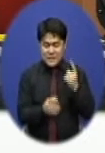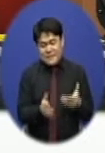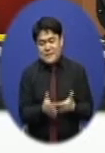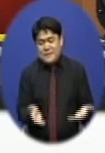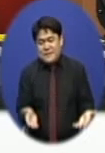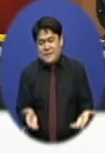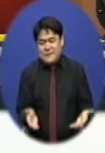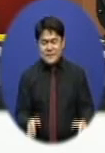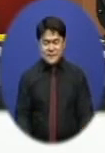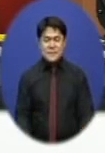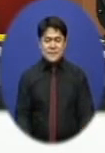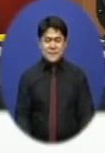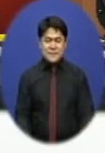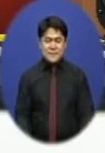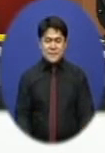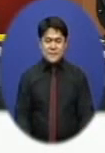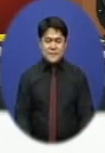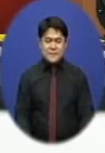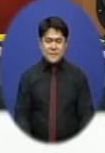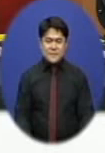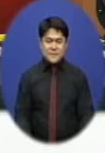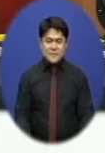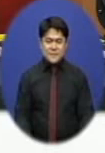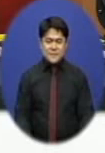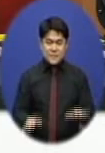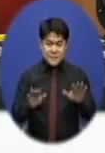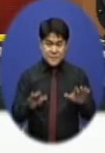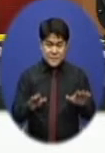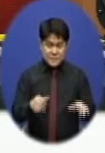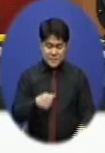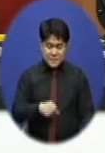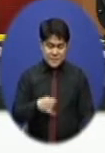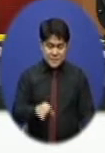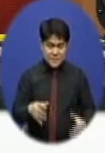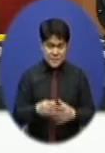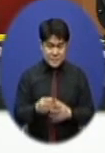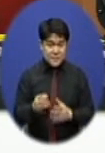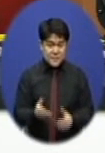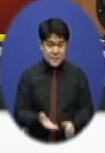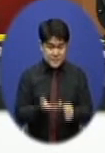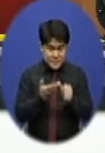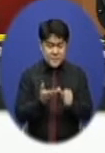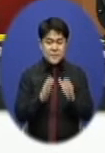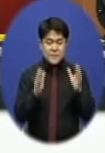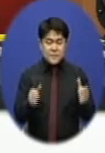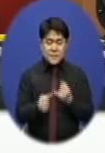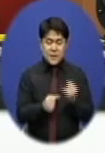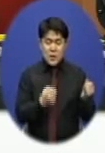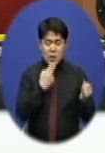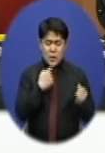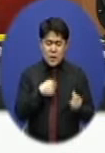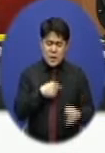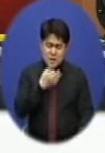예. 마음이 덜컥 내려앉네요. 네, 이렇게 이제 세 자녀를 키우면서 아내의 빈자리 어떨 때 가장